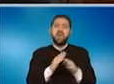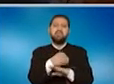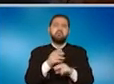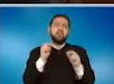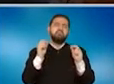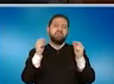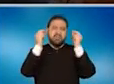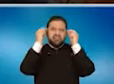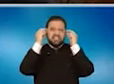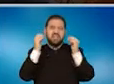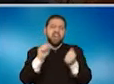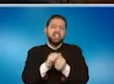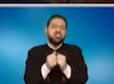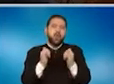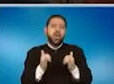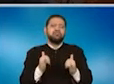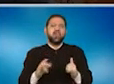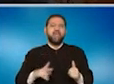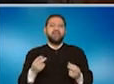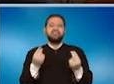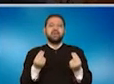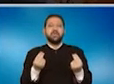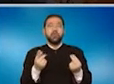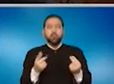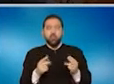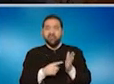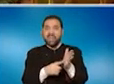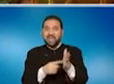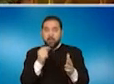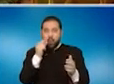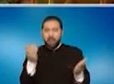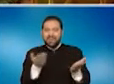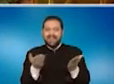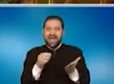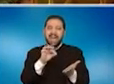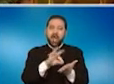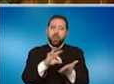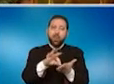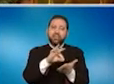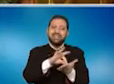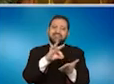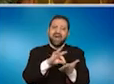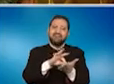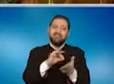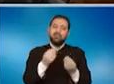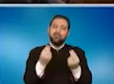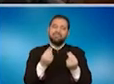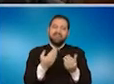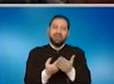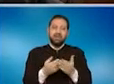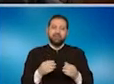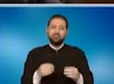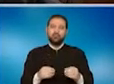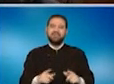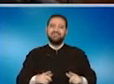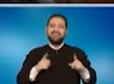așa prin învățare sau că așa e bine. Avem de-a face cu niște oameni care au cultivat bunătatea pentru că ei trăiesc într-un cerc. Ei